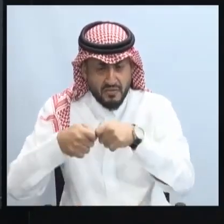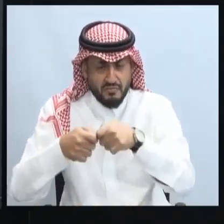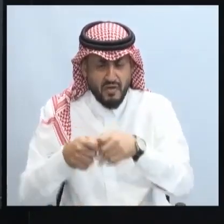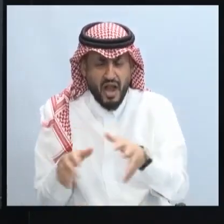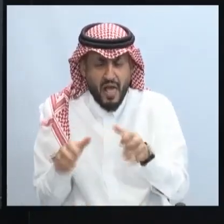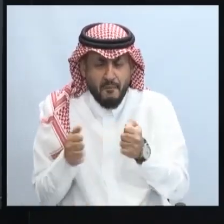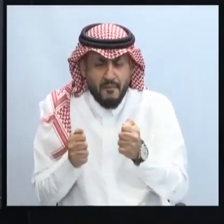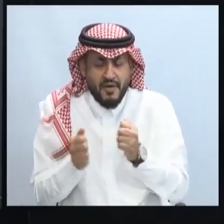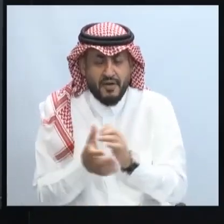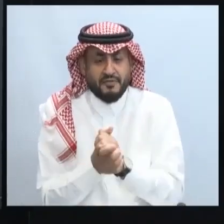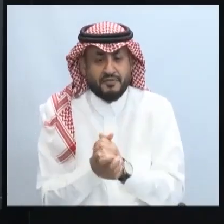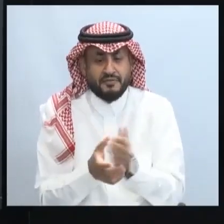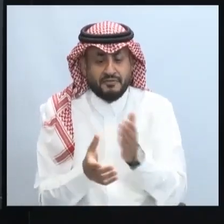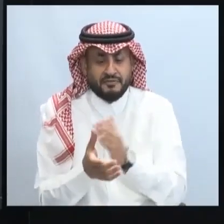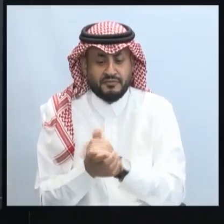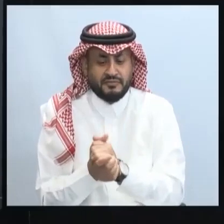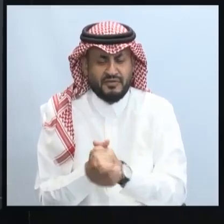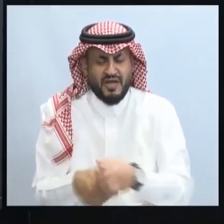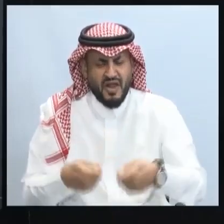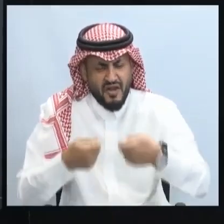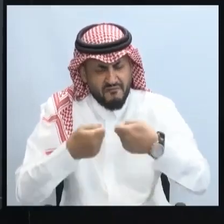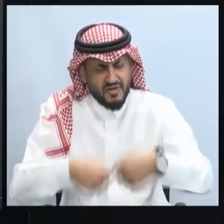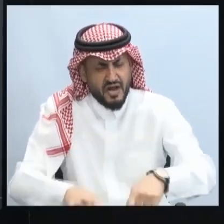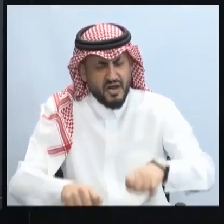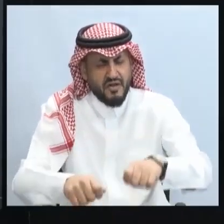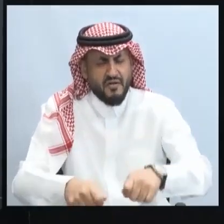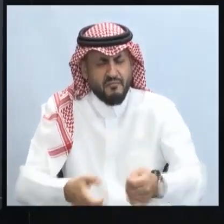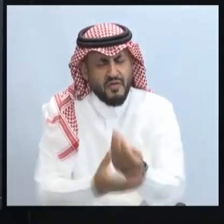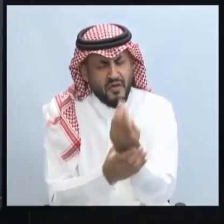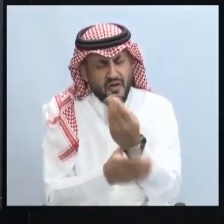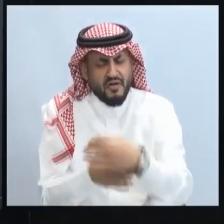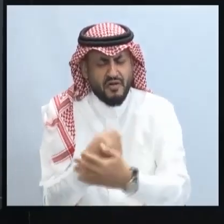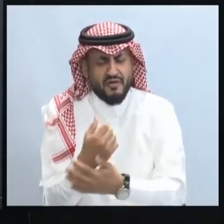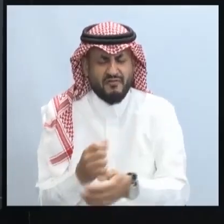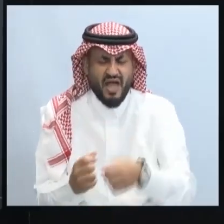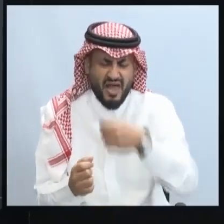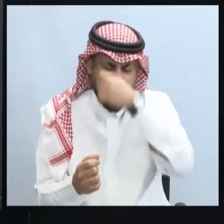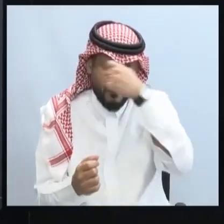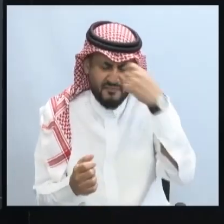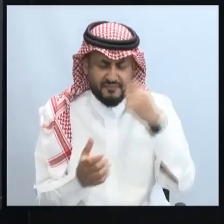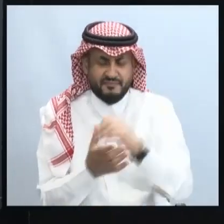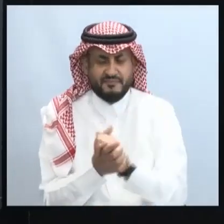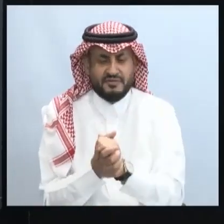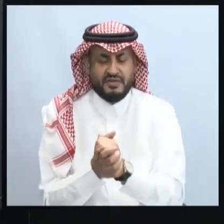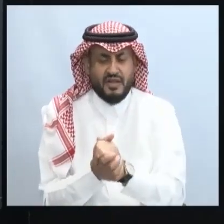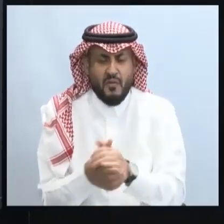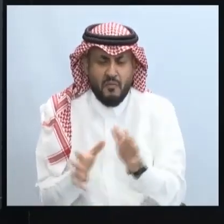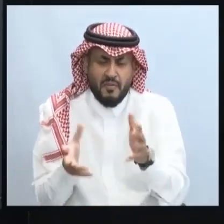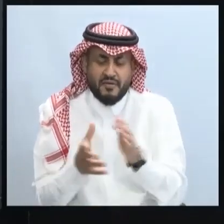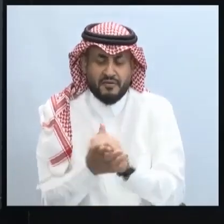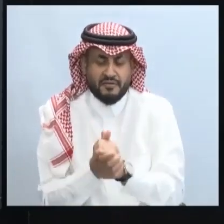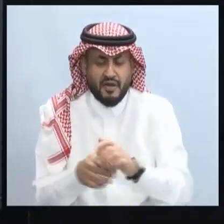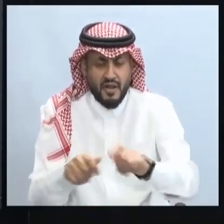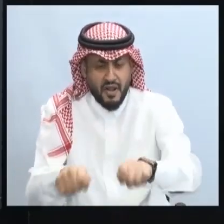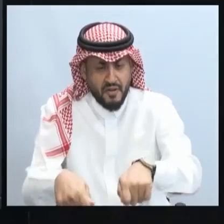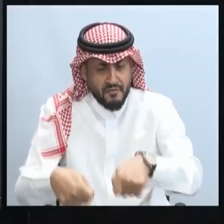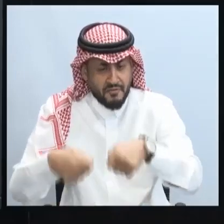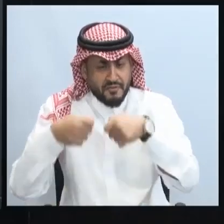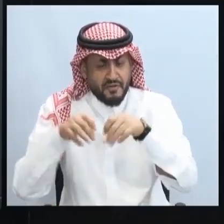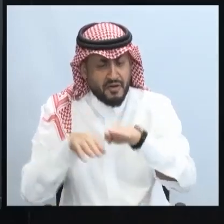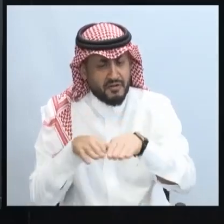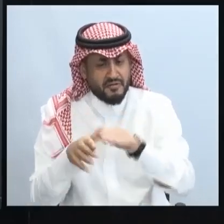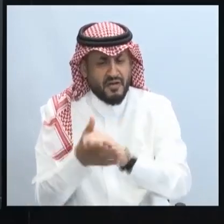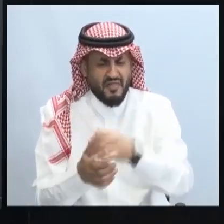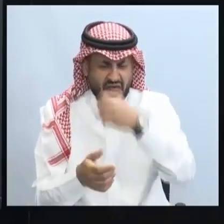البرد او غير ذلك وفي نزعه ثم الوضوء وتكون الرجل مبلله ثم لبس الشراب مره